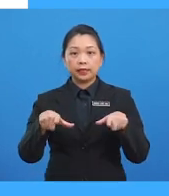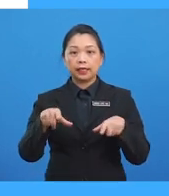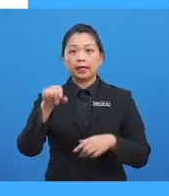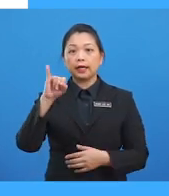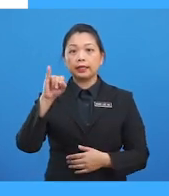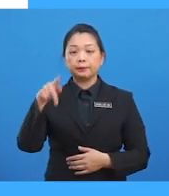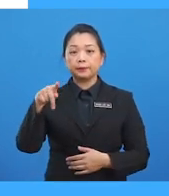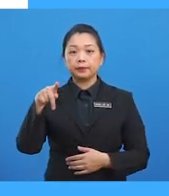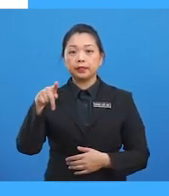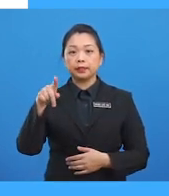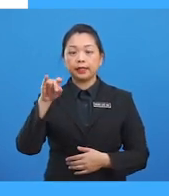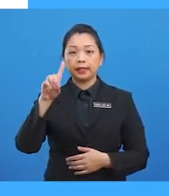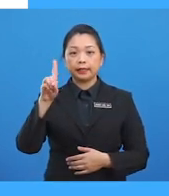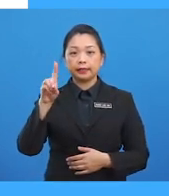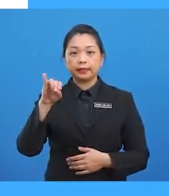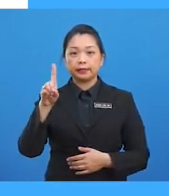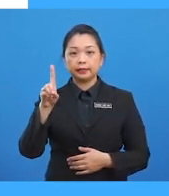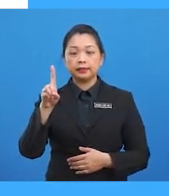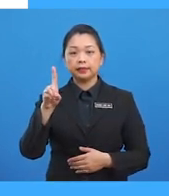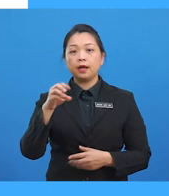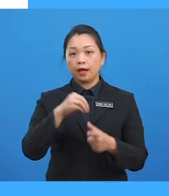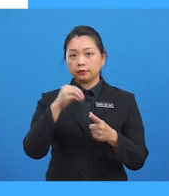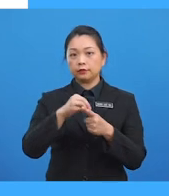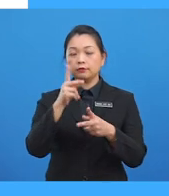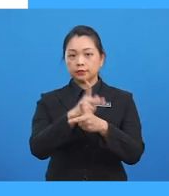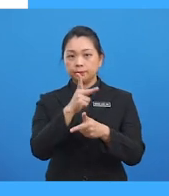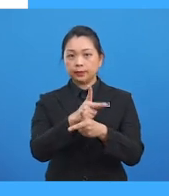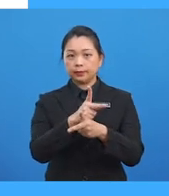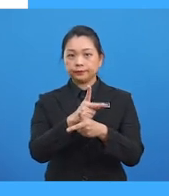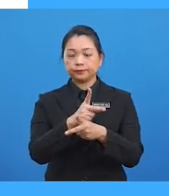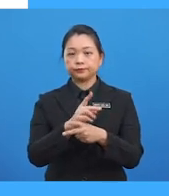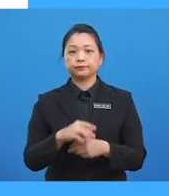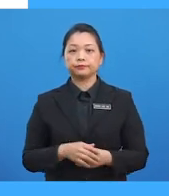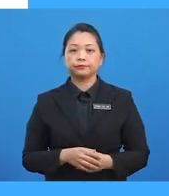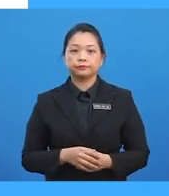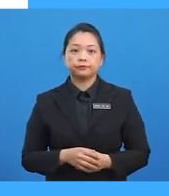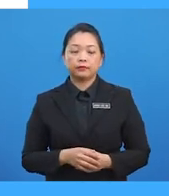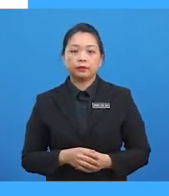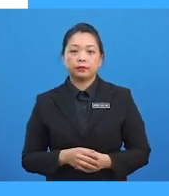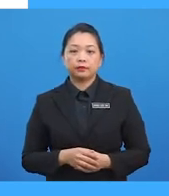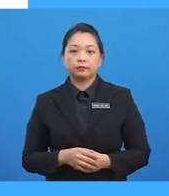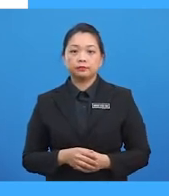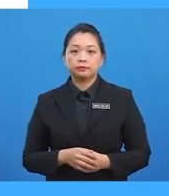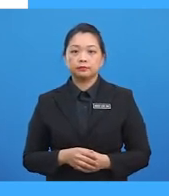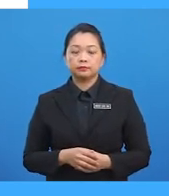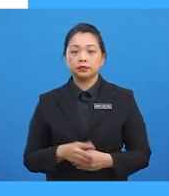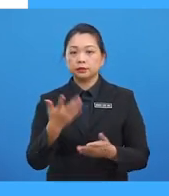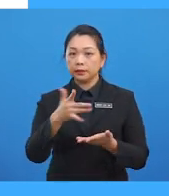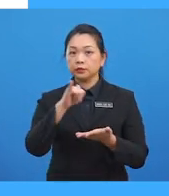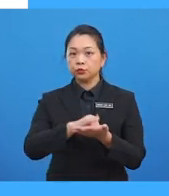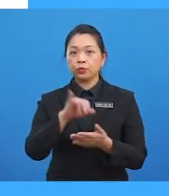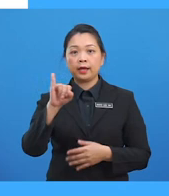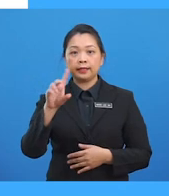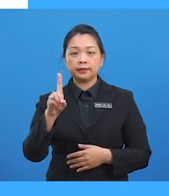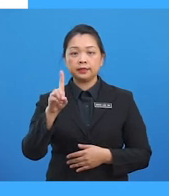ke dalam PC atau simpan ke peranti storan kedua contohnya, thumb drive. Yang kelima, ID